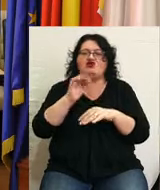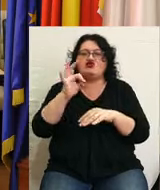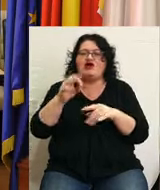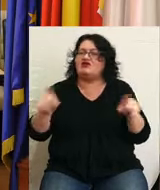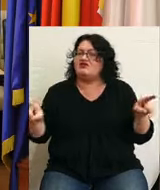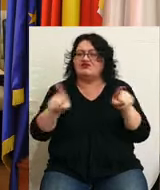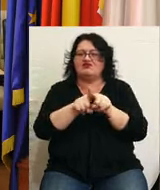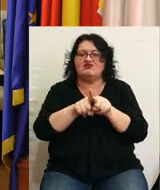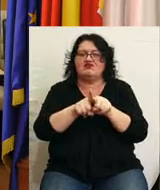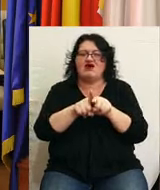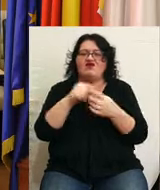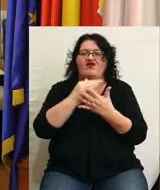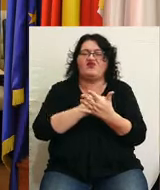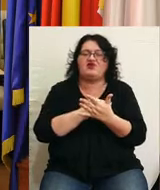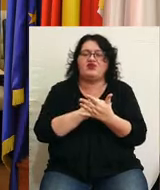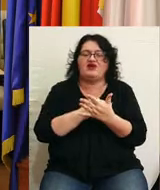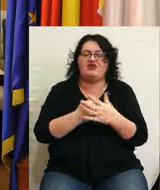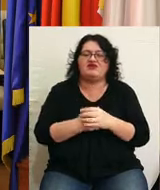această problemă.